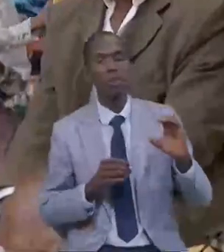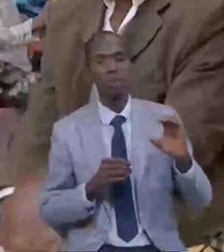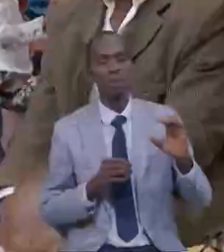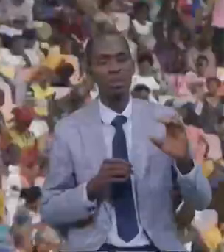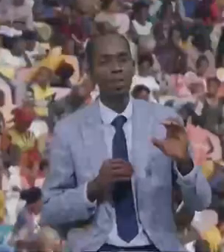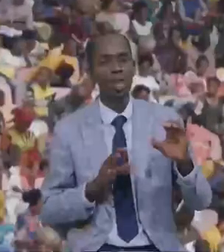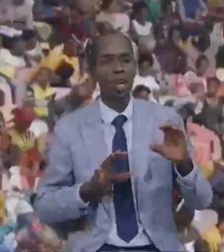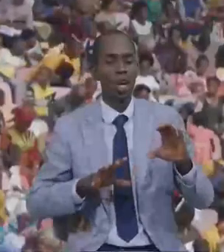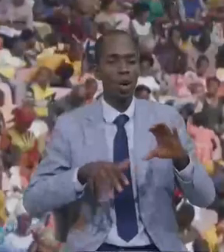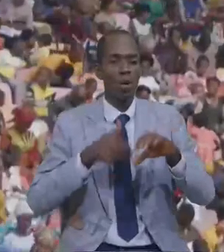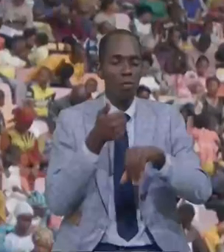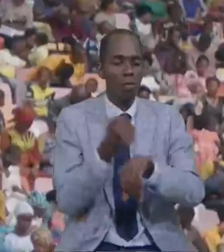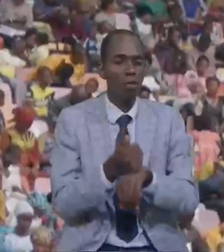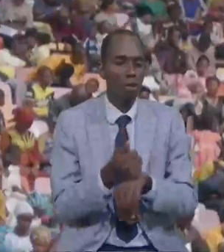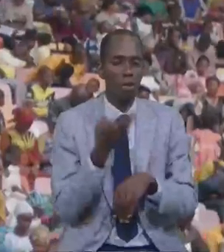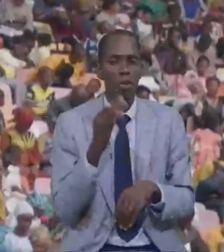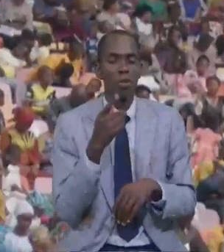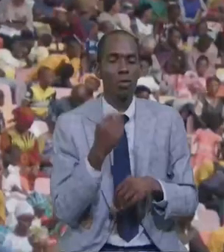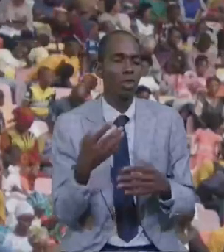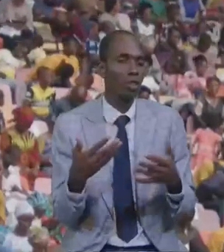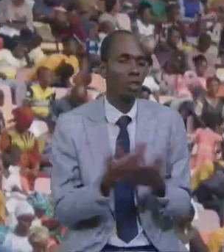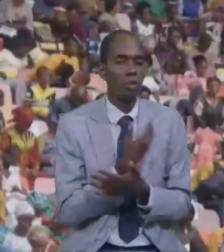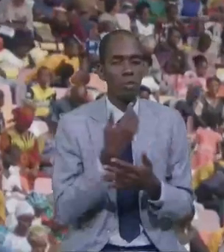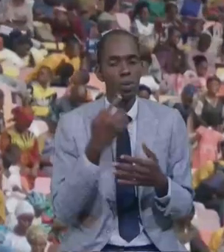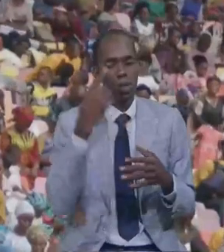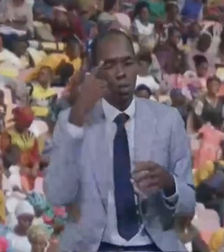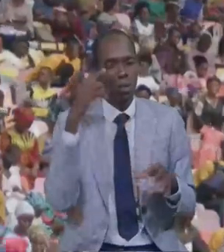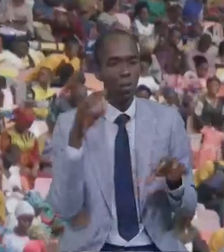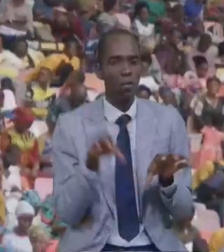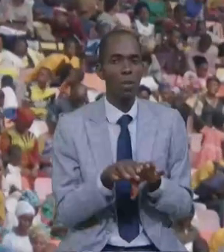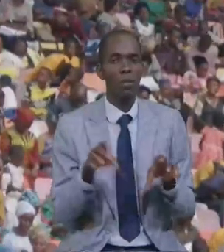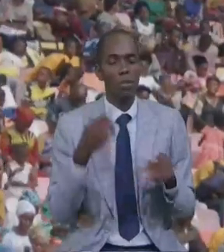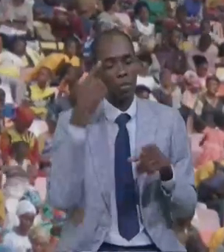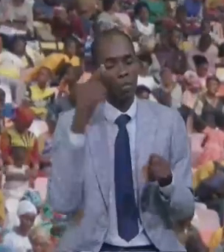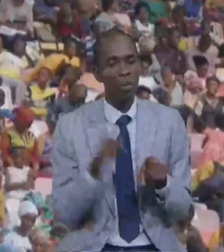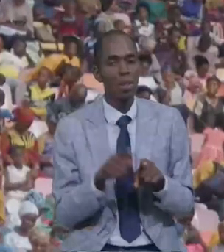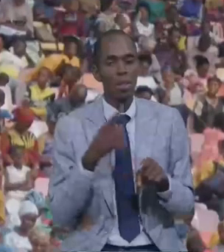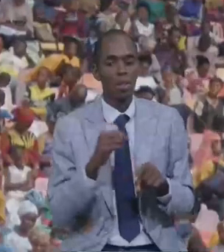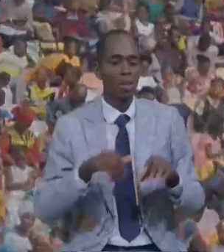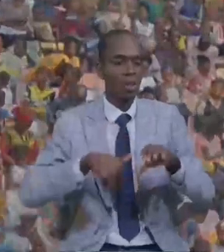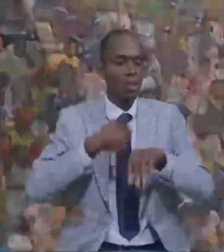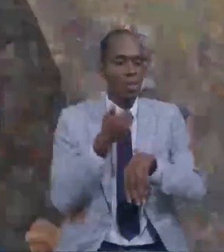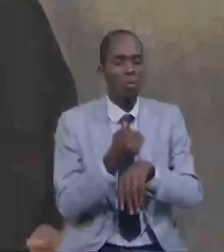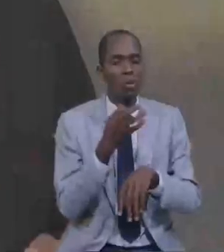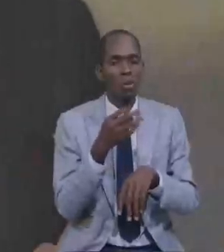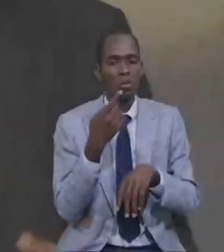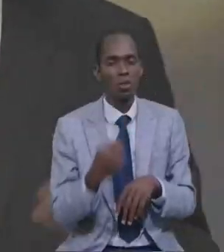de la nouvelle alliance. Hébreux, chapitre 8, verset 6.